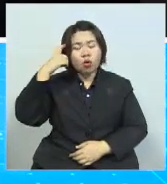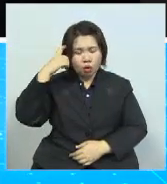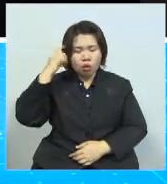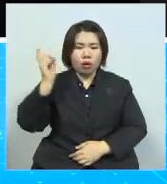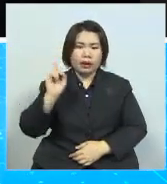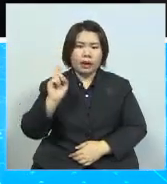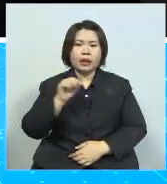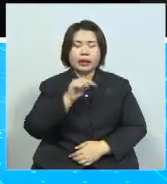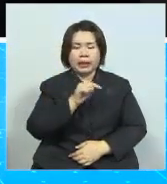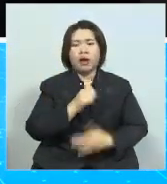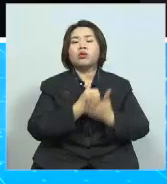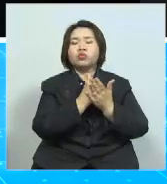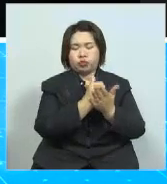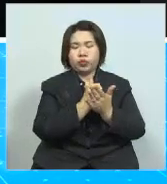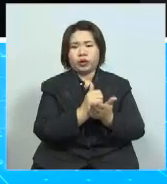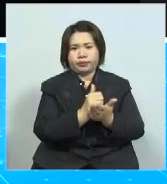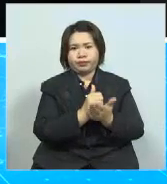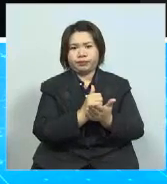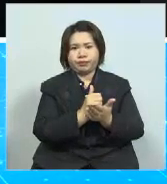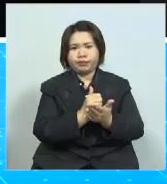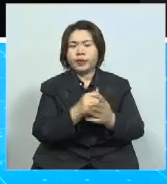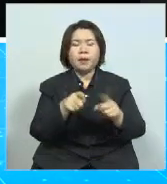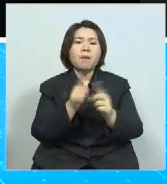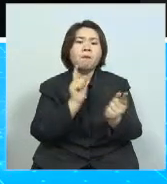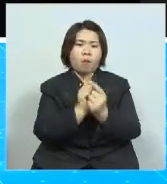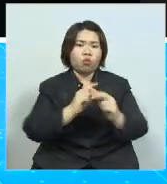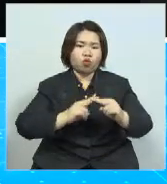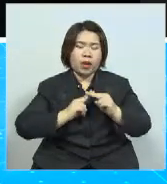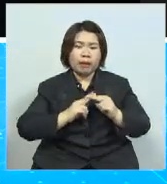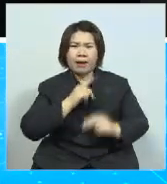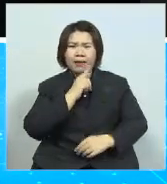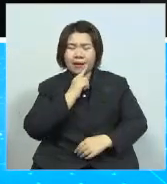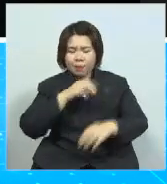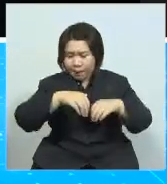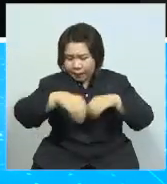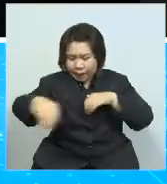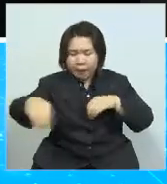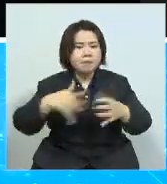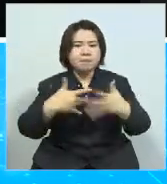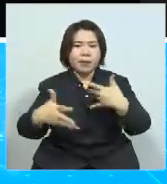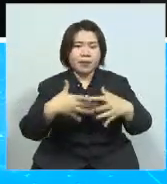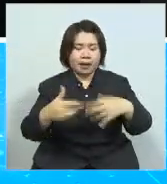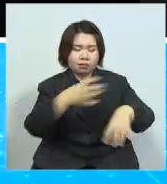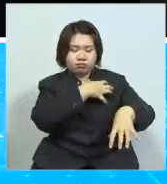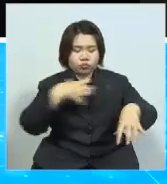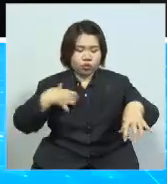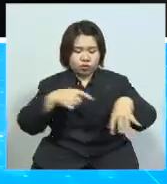ที่มาถึงตัวท่านนะฮะมาจัดการกันเองได้นะฮะในกรณี